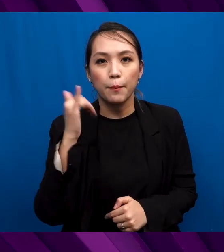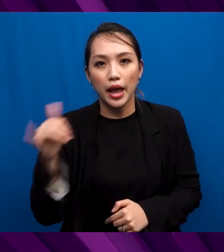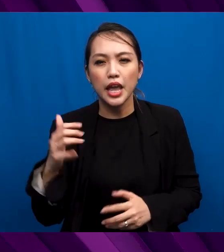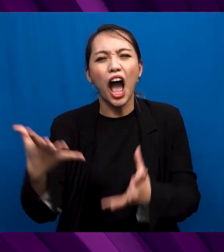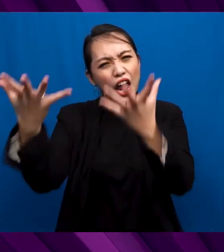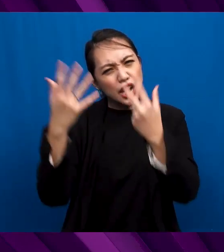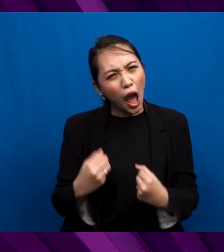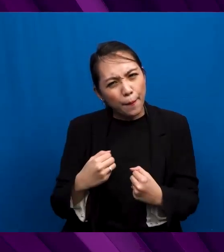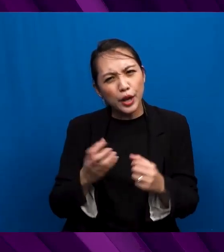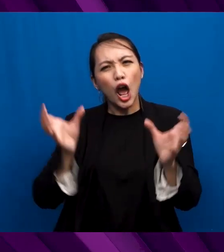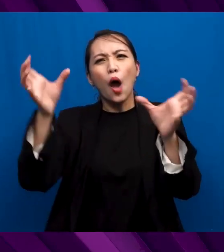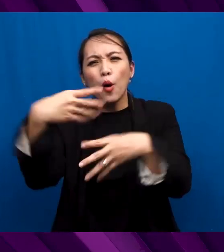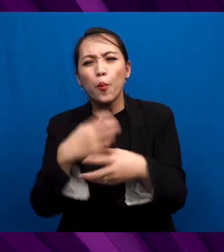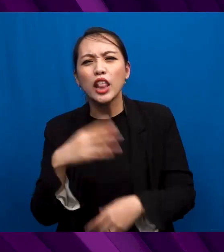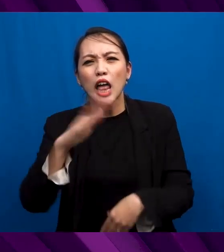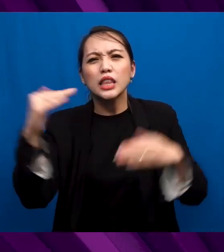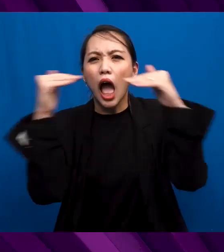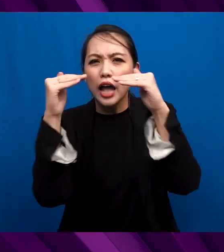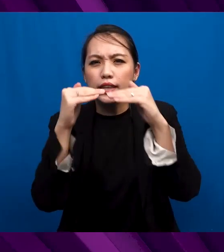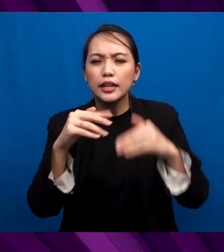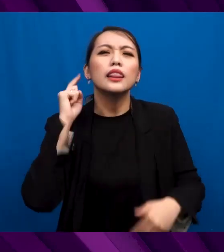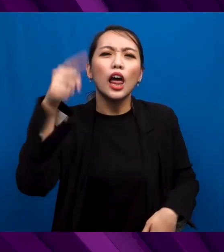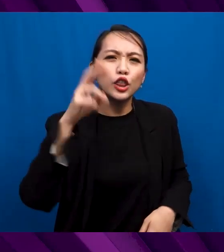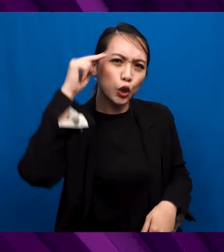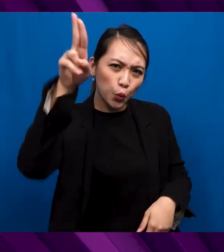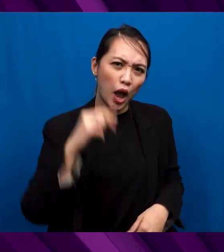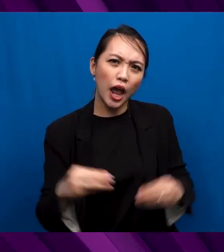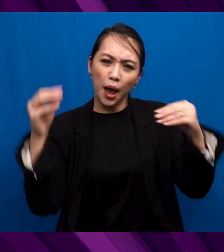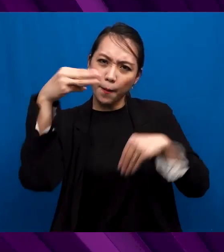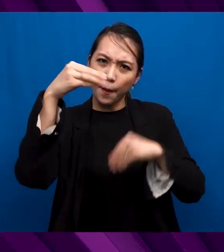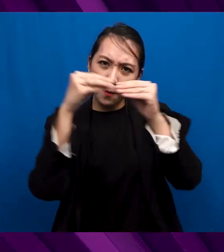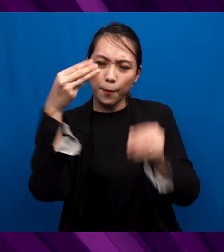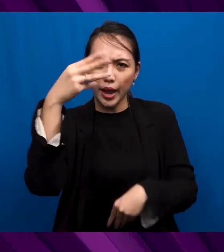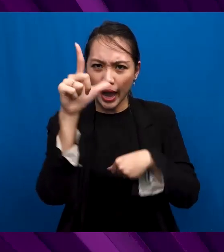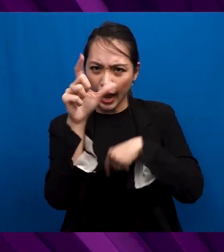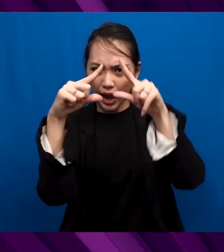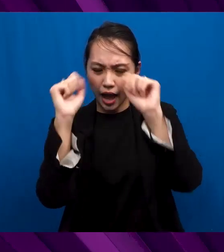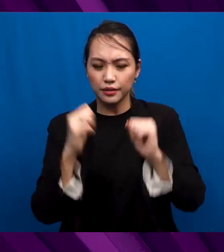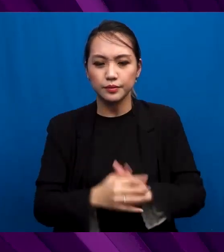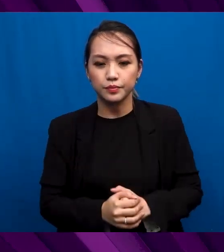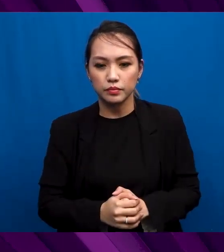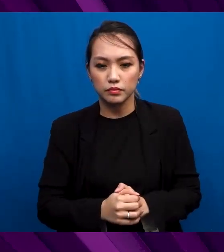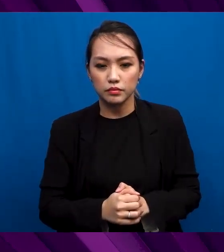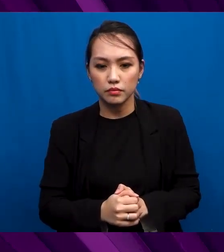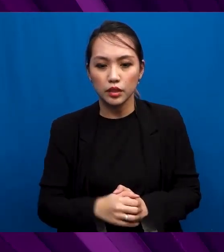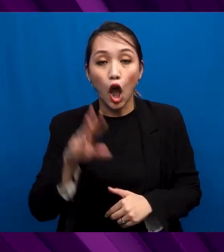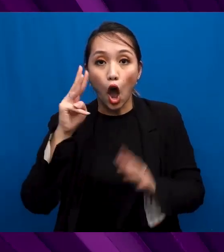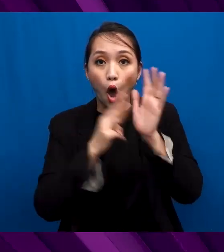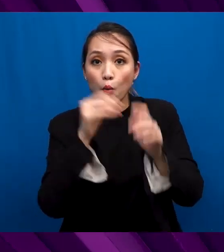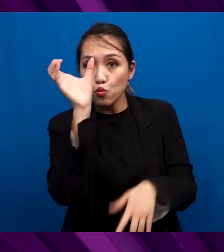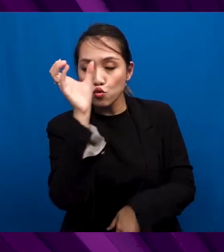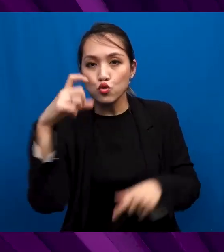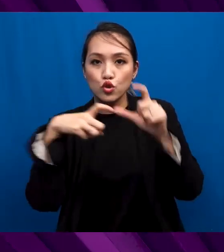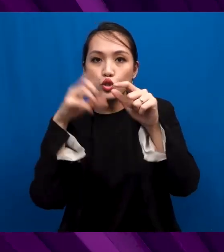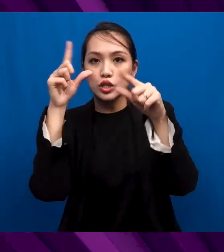Musa cukup ngeri, lebih baik langsung mati. Karena di sini secara spesifik Musa berkata, remukkan pinggang. Pinggangnya diremukkan,